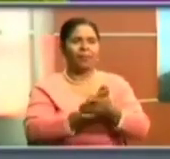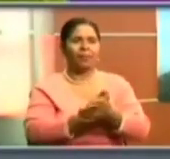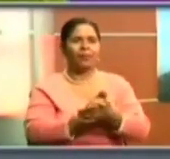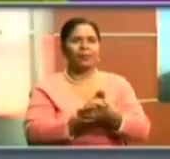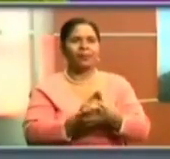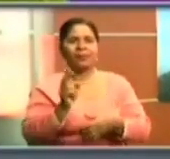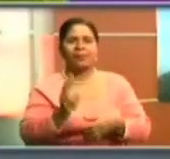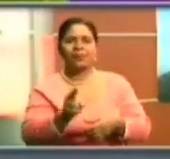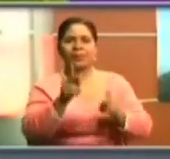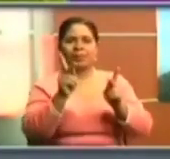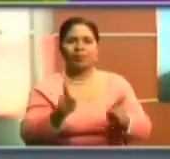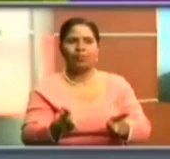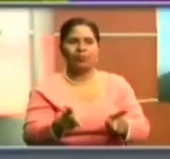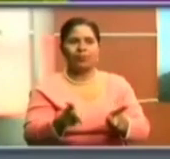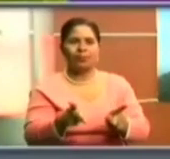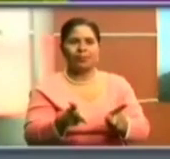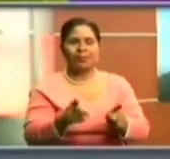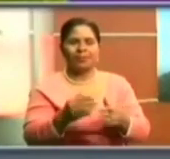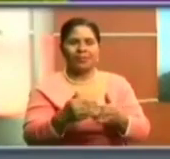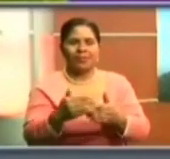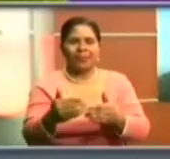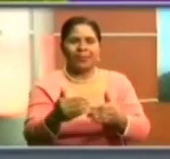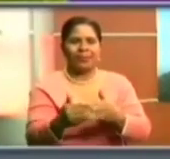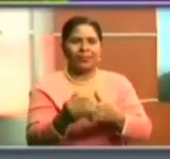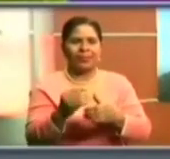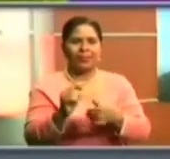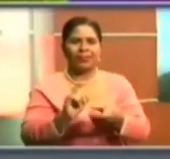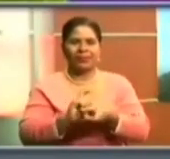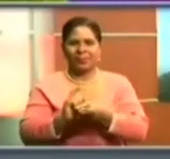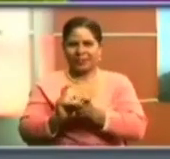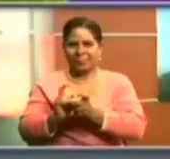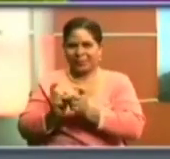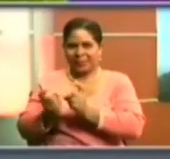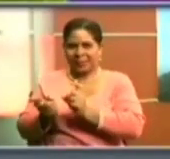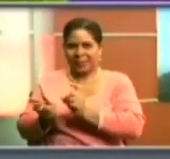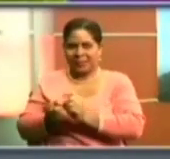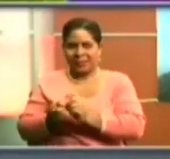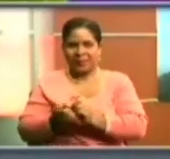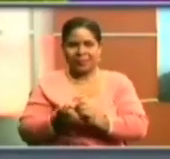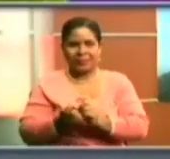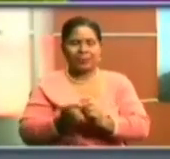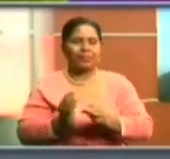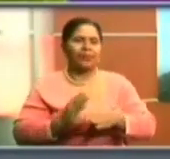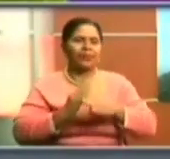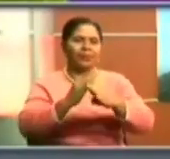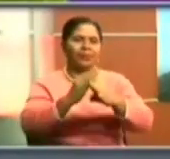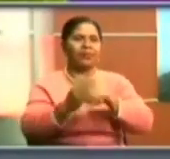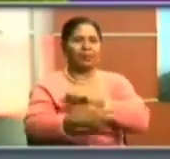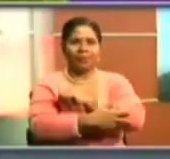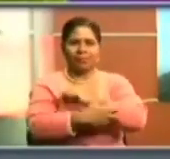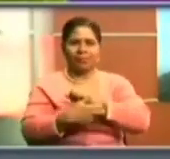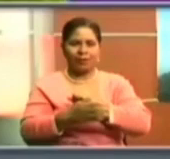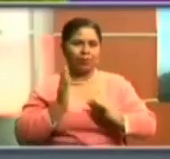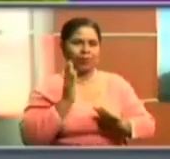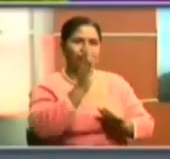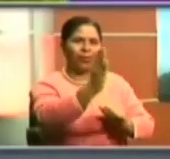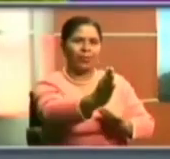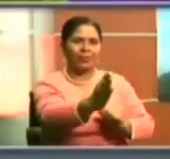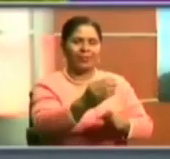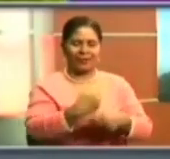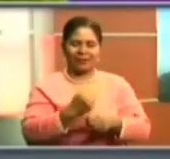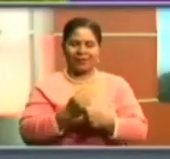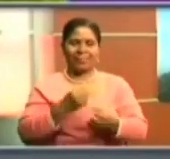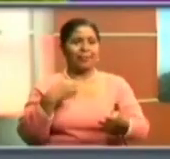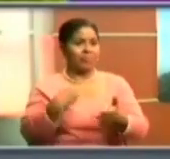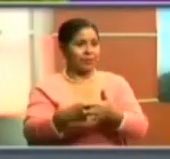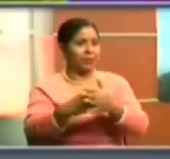histoire, mon sorti pour passer sous côté, à virer lutte, mener moi-même contre corruption, lutte là, c'est droite, moi aller.